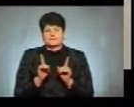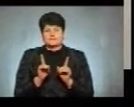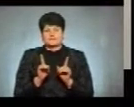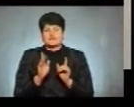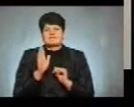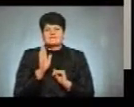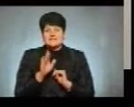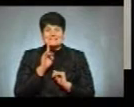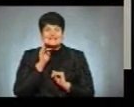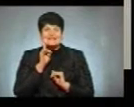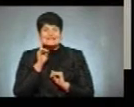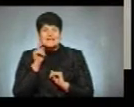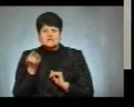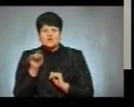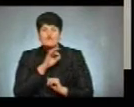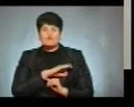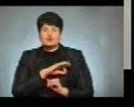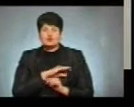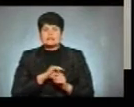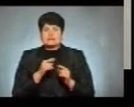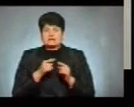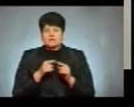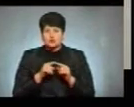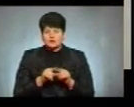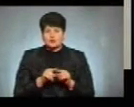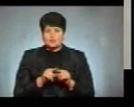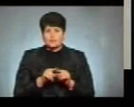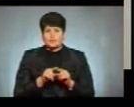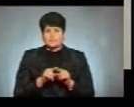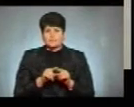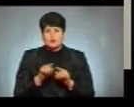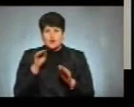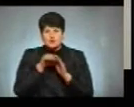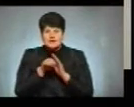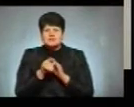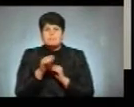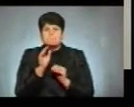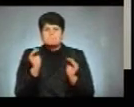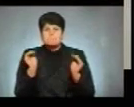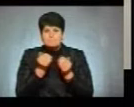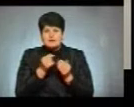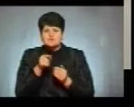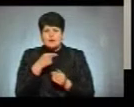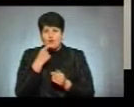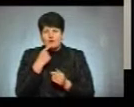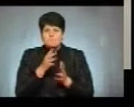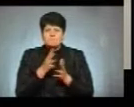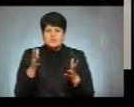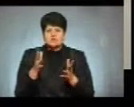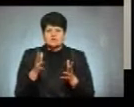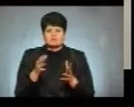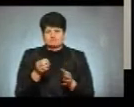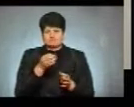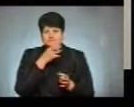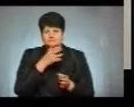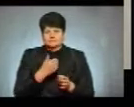в Зеленського використовується технологія отакого кота в мішку, чим менше я говорю, тим більше я маю прихильників, тому що